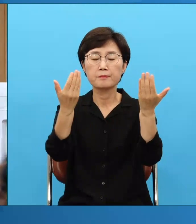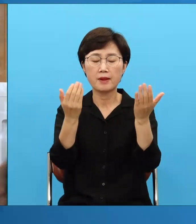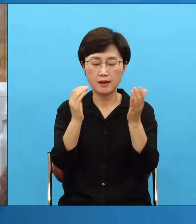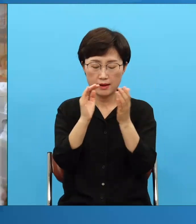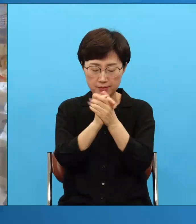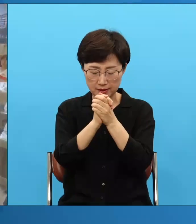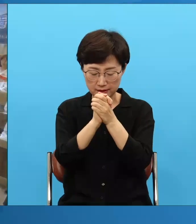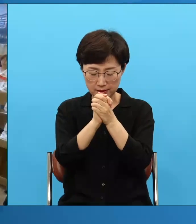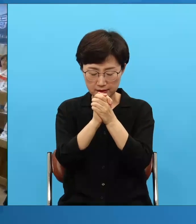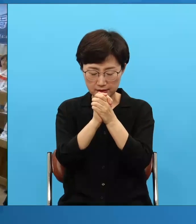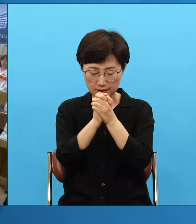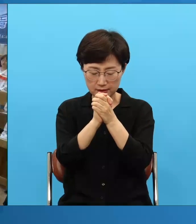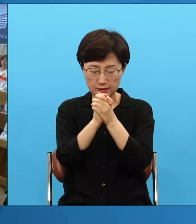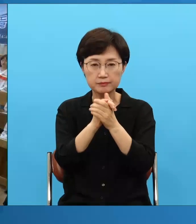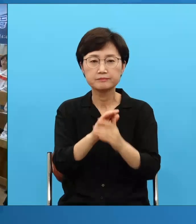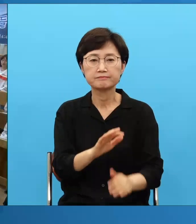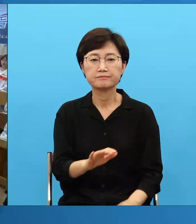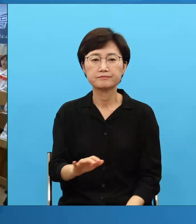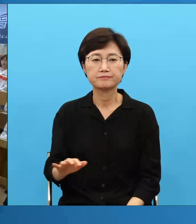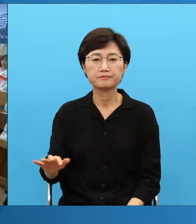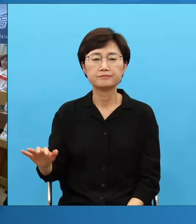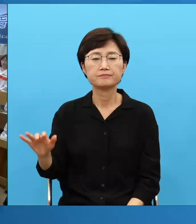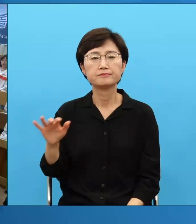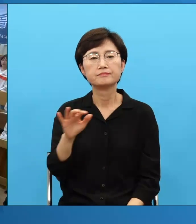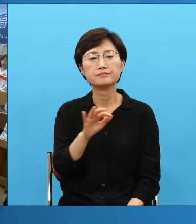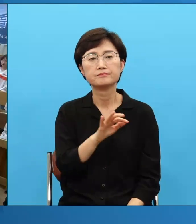아멘. Amen.